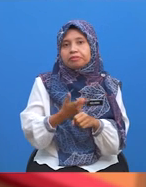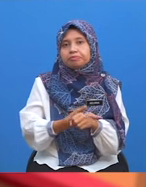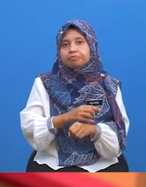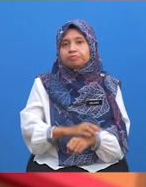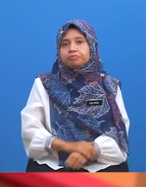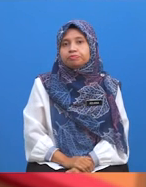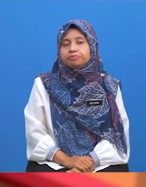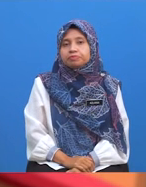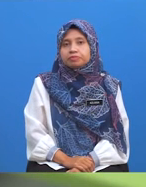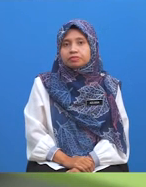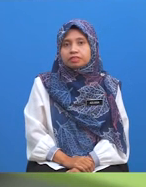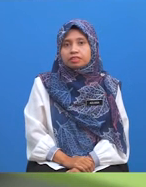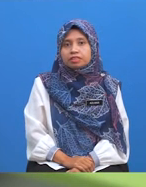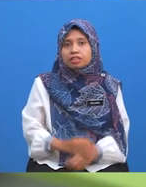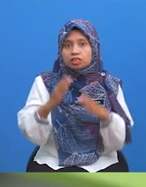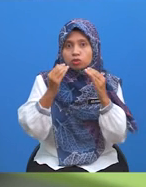latihan.